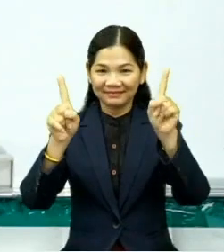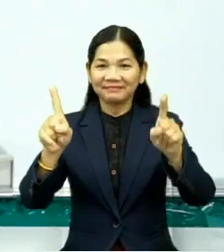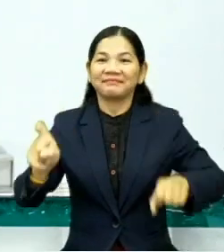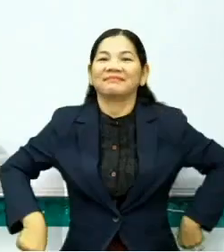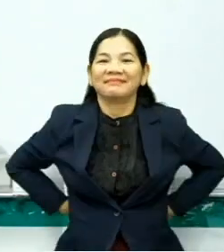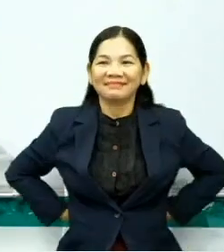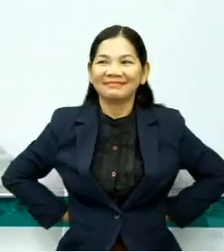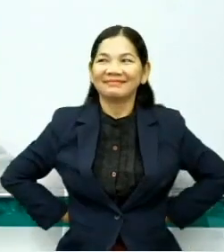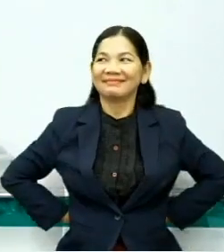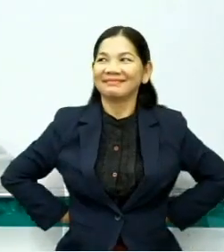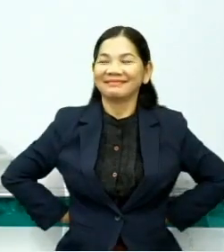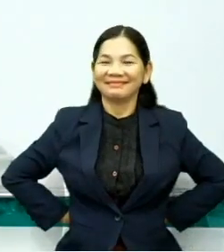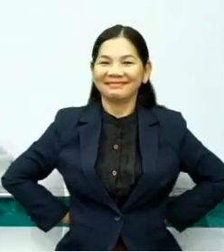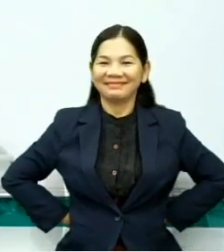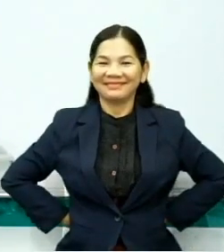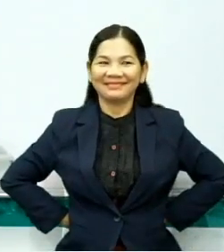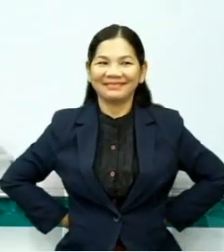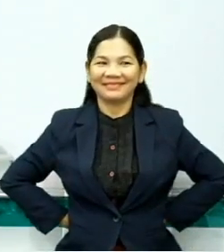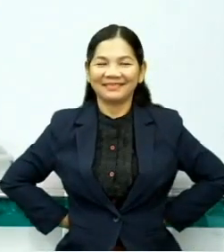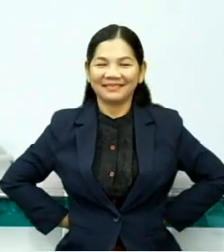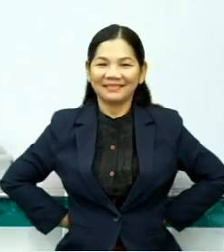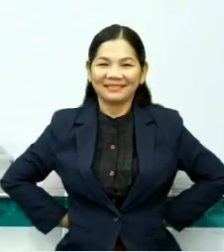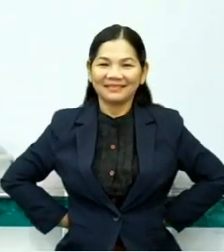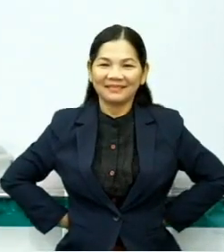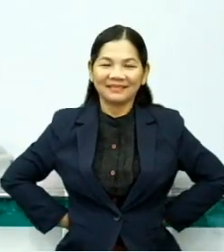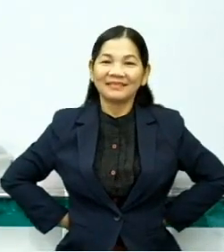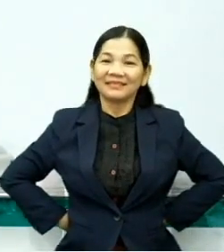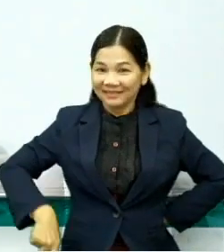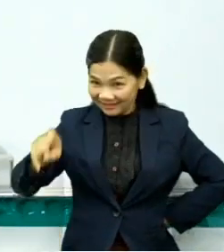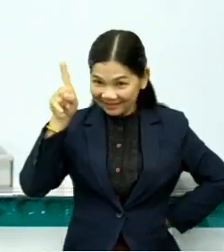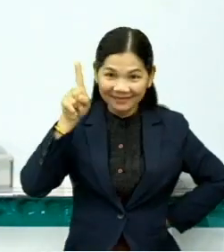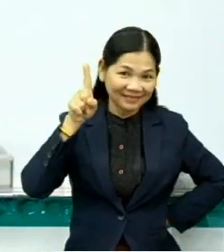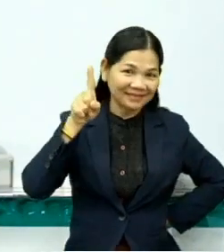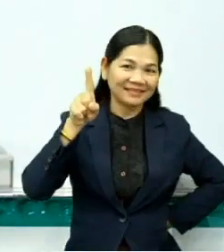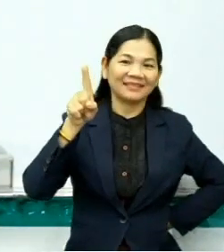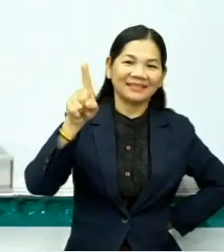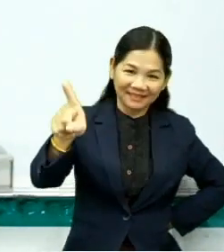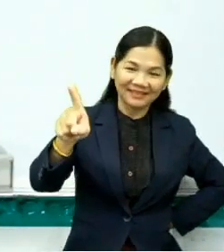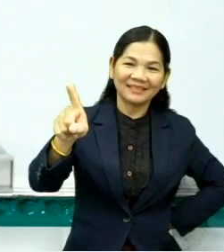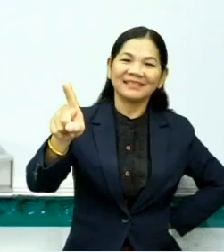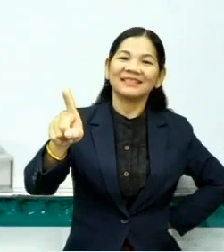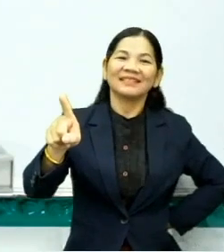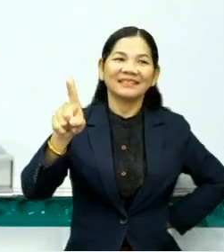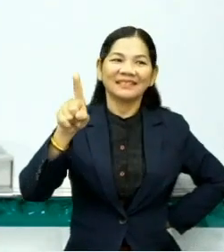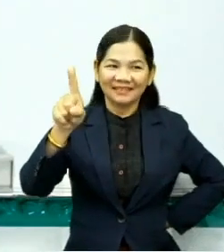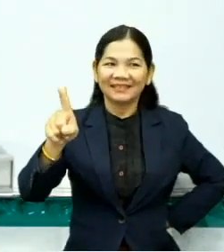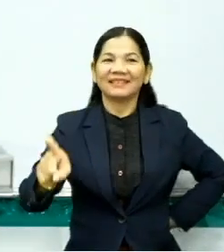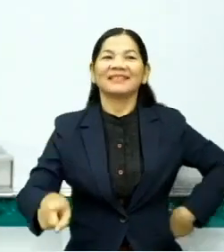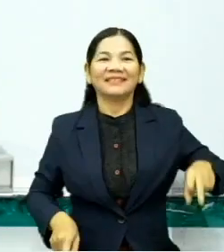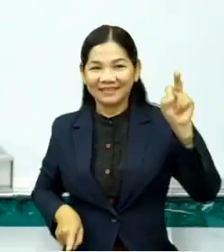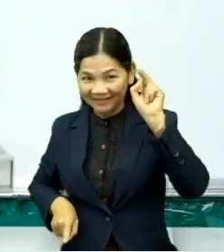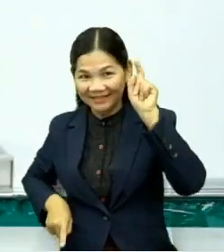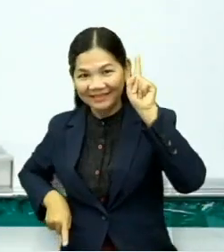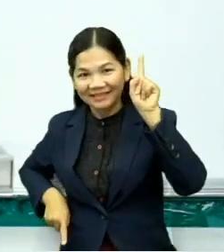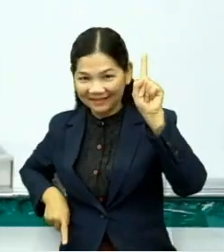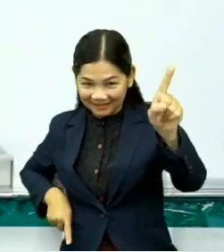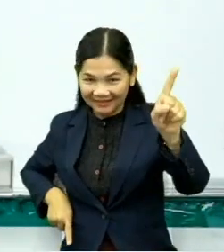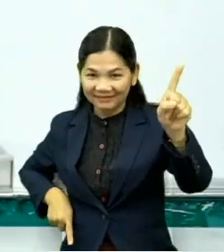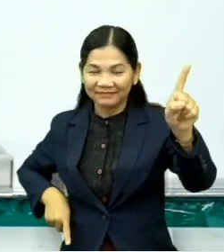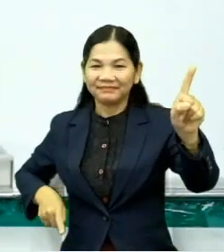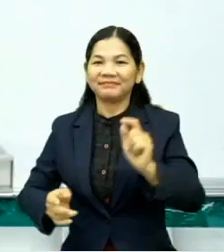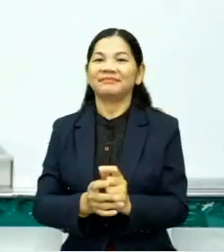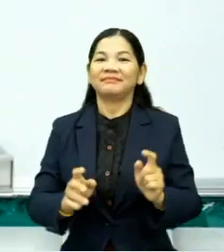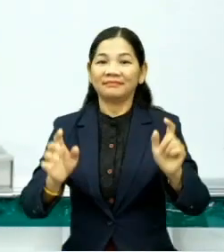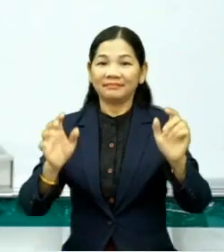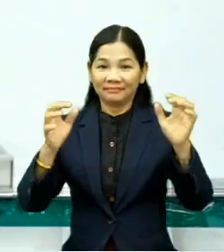na Chẳng ở đây nơi ai na Nơi ai nâng Nơi ai